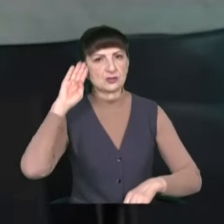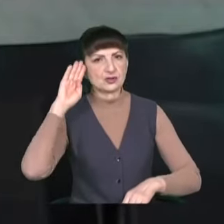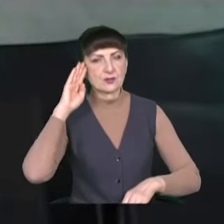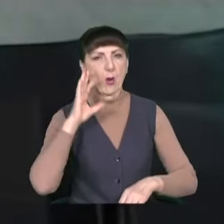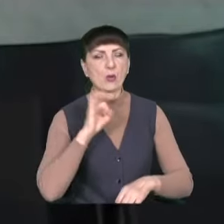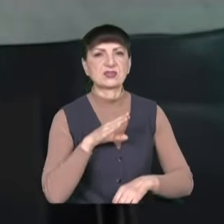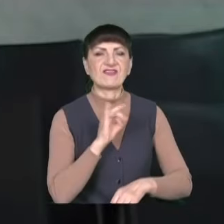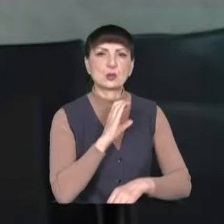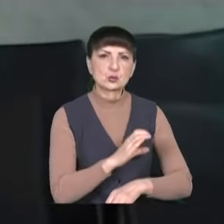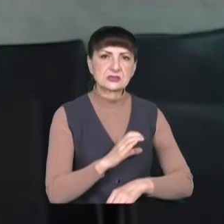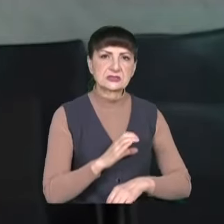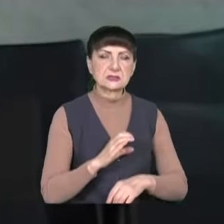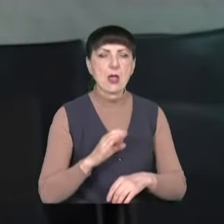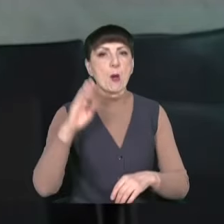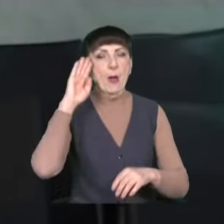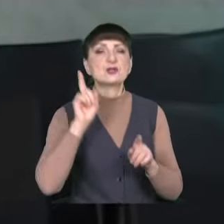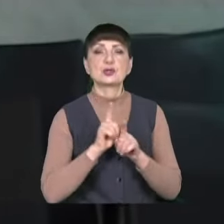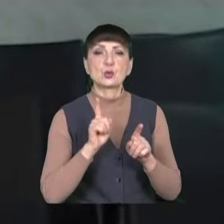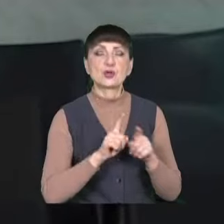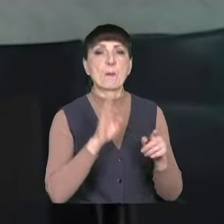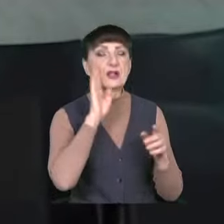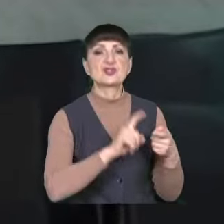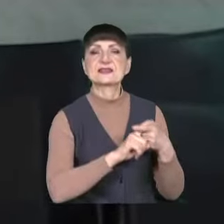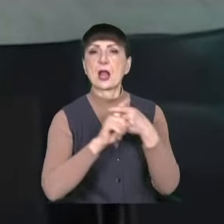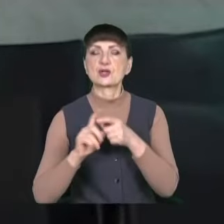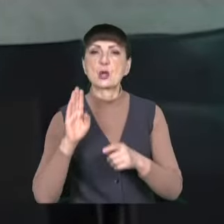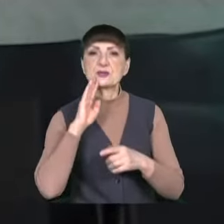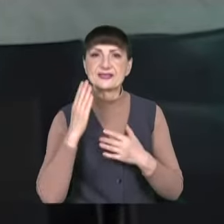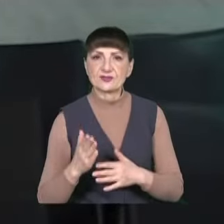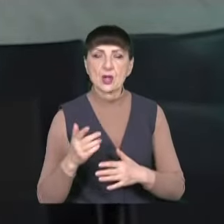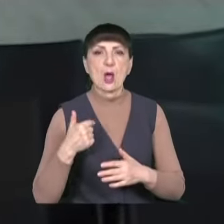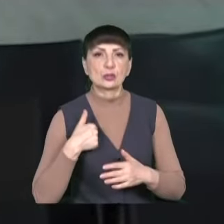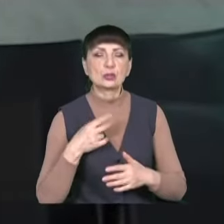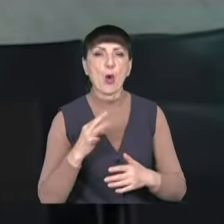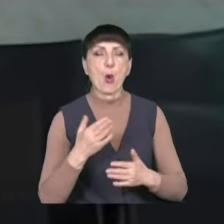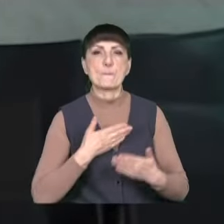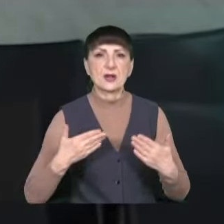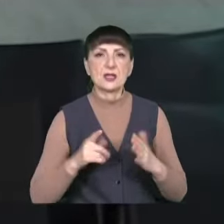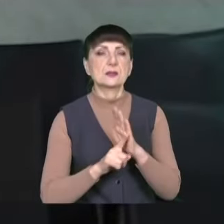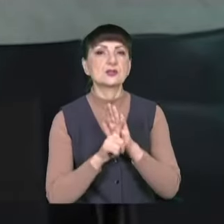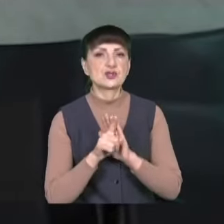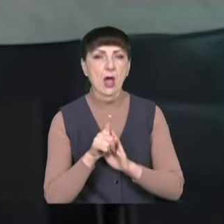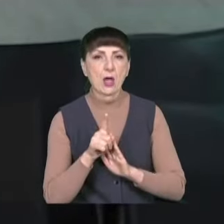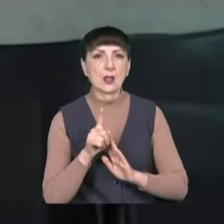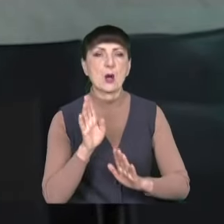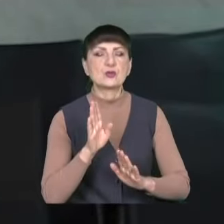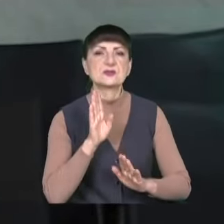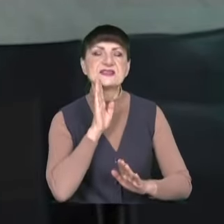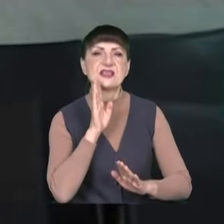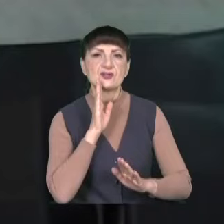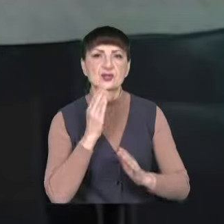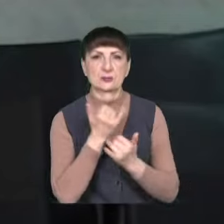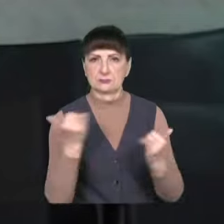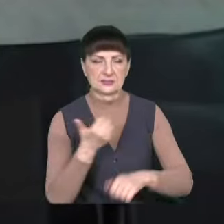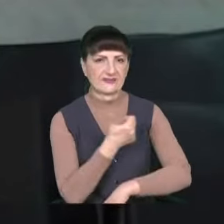вируса папилломы человека, потому что мальчики заражают девочек. Но мы пока встали на начальный путь, мы будем вакцинировать